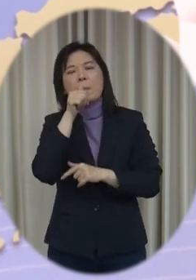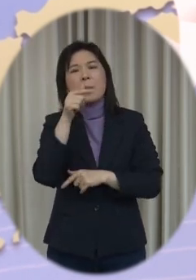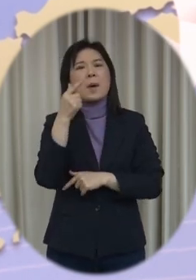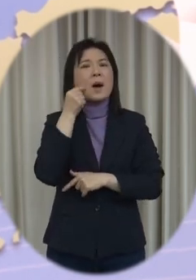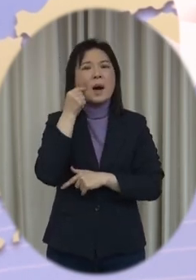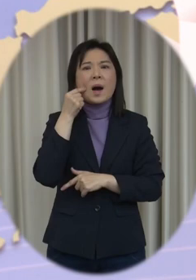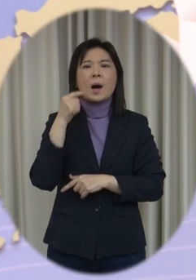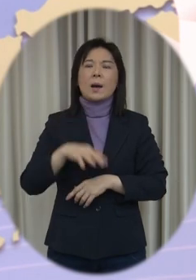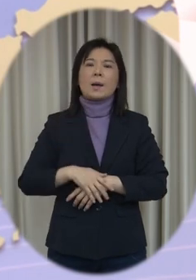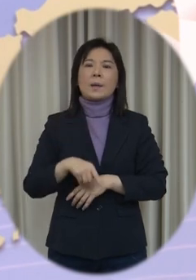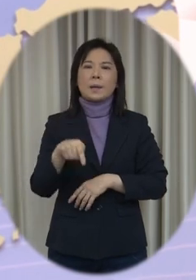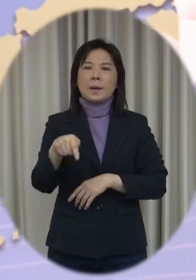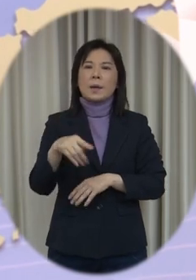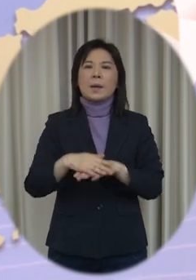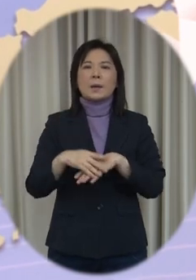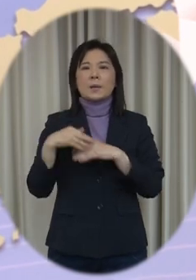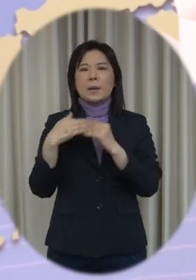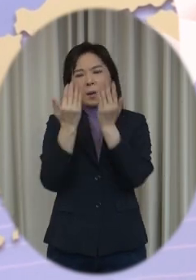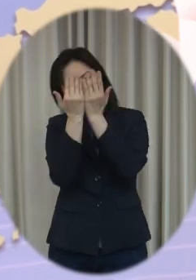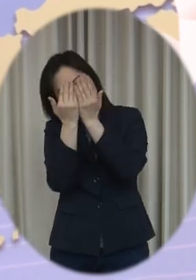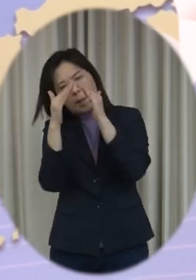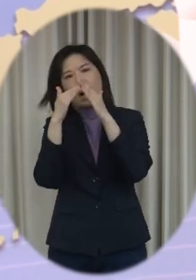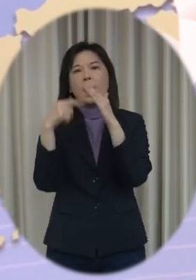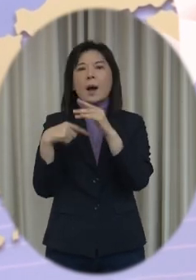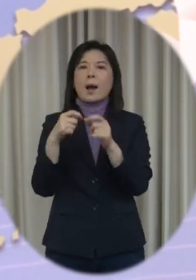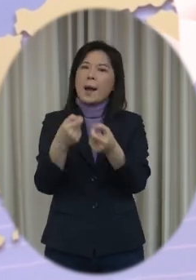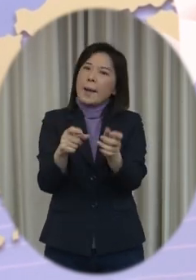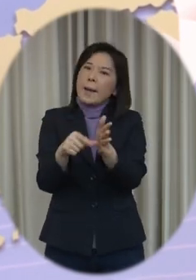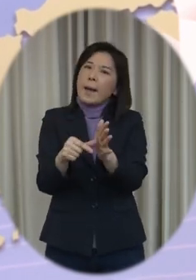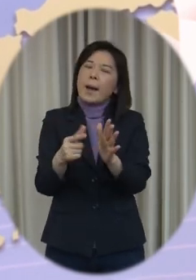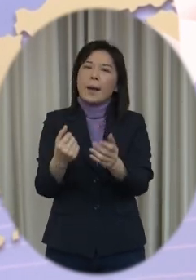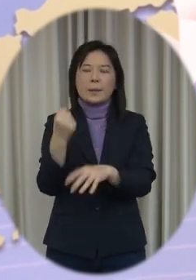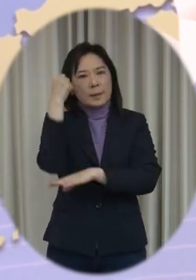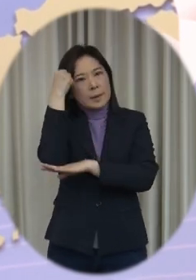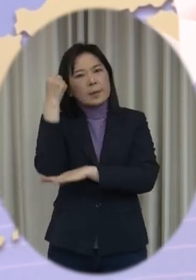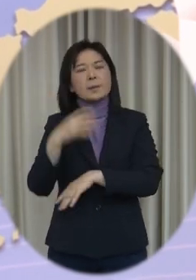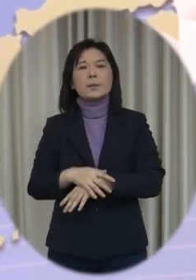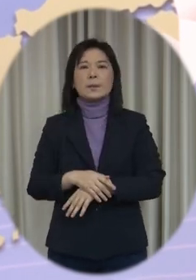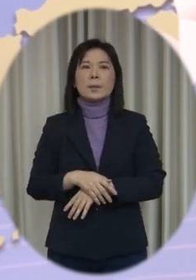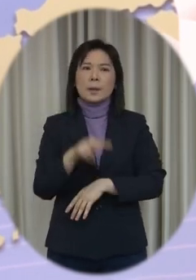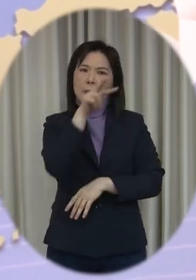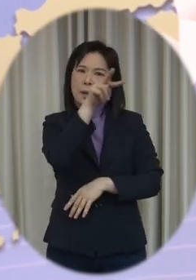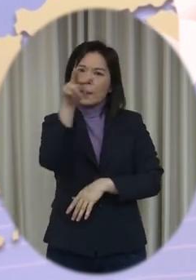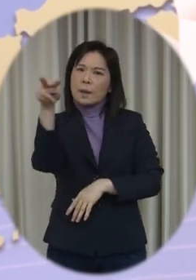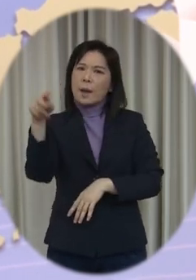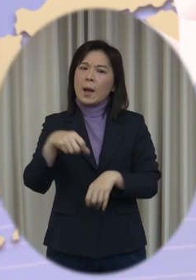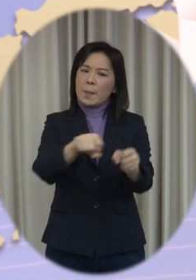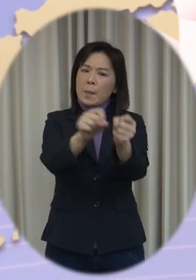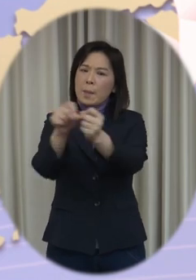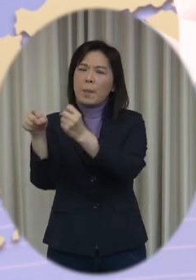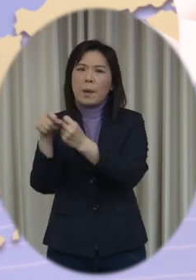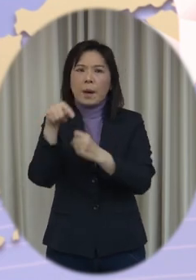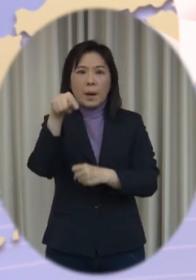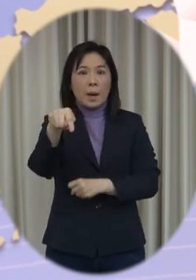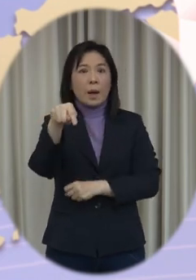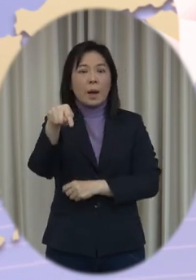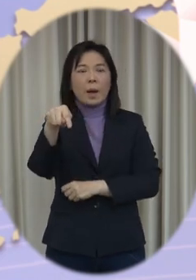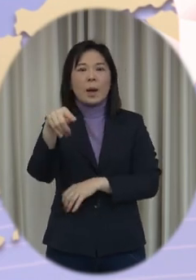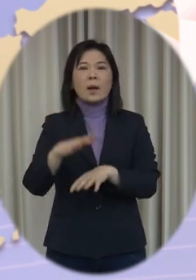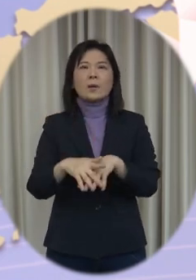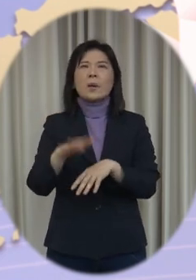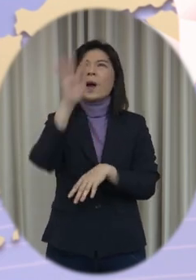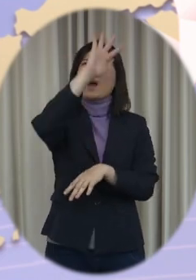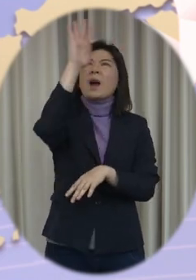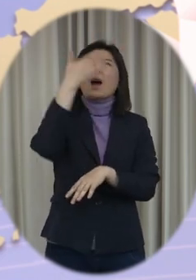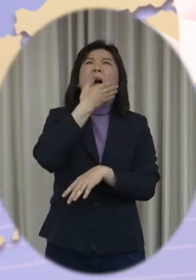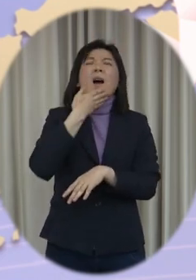住在避难中心。每次看到灾区遭受余震、天气